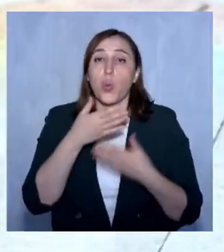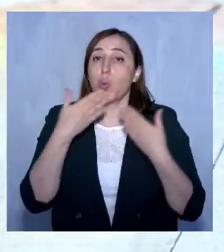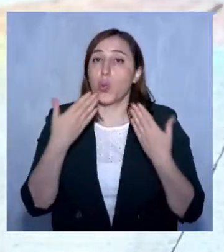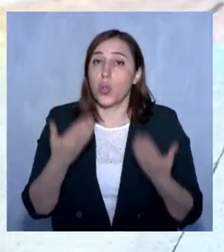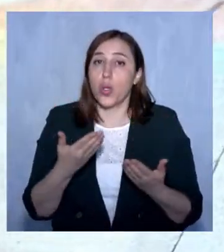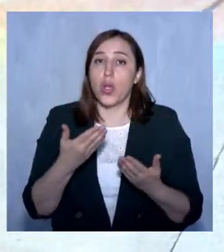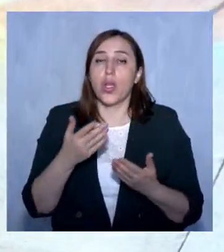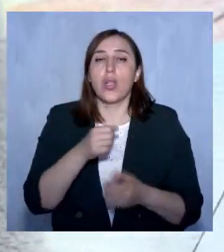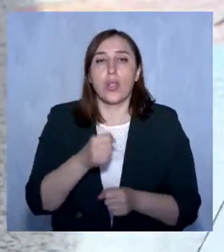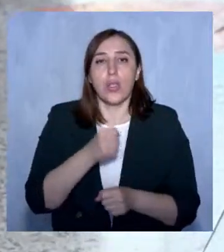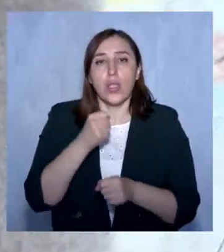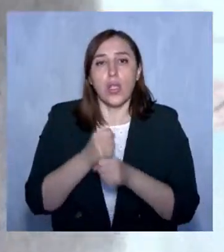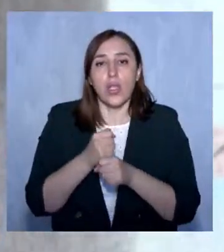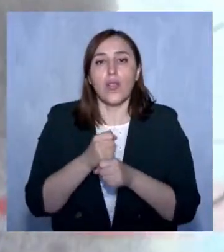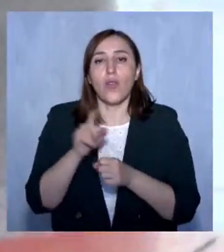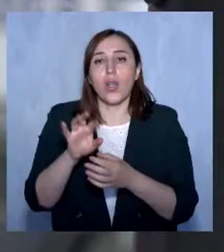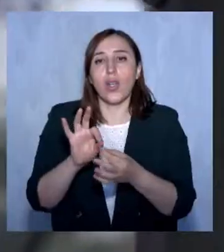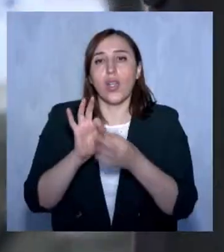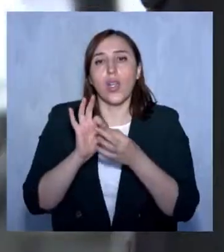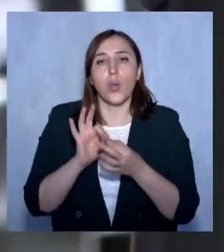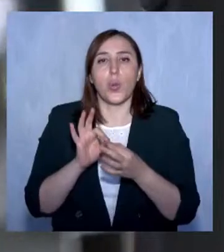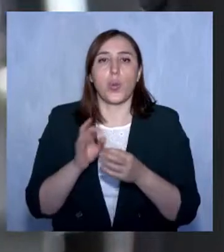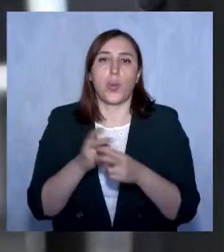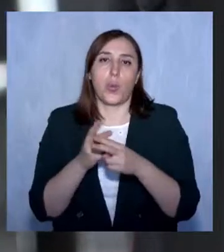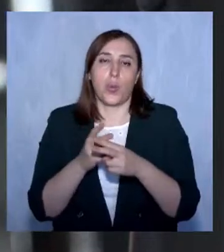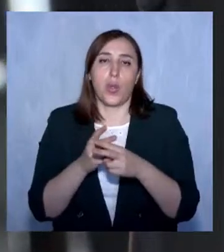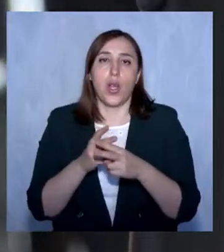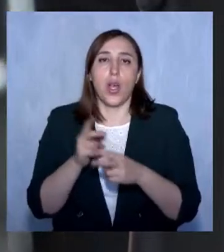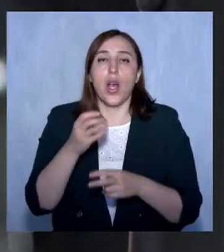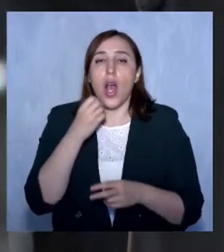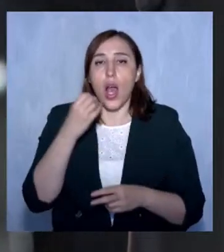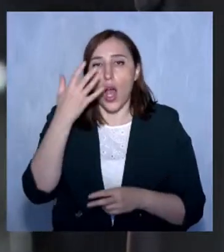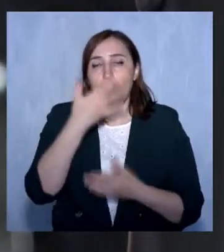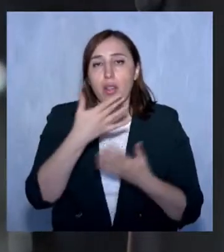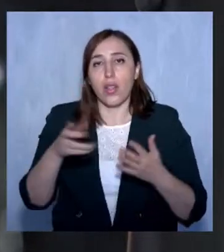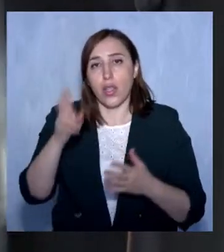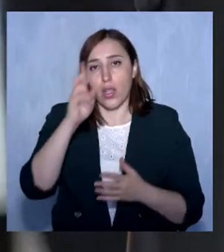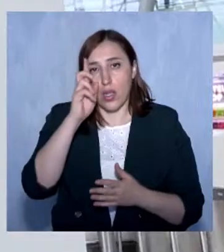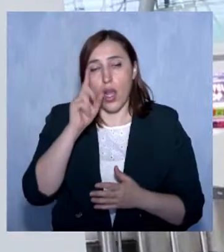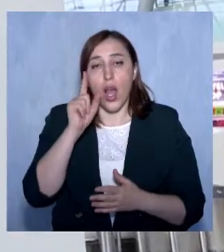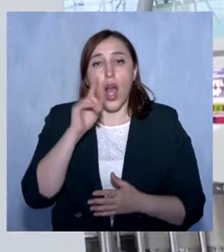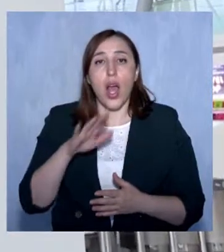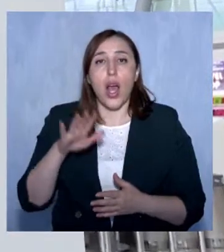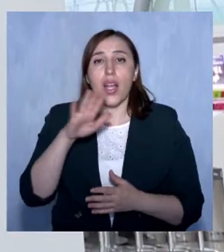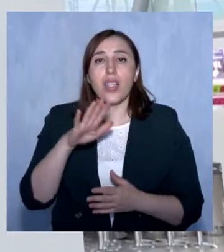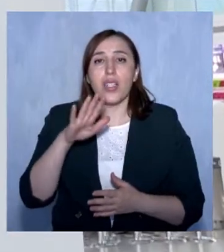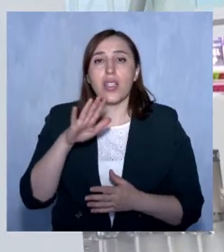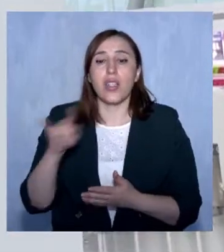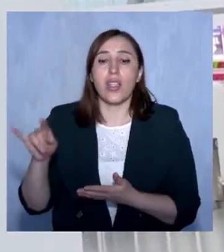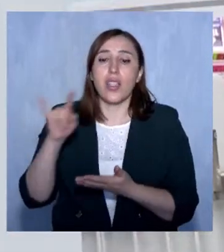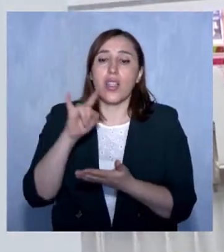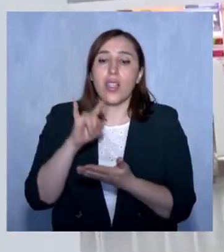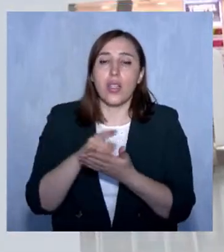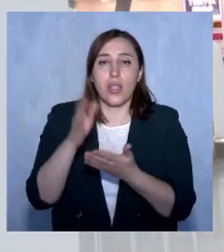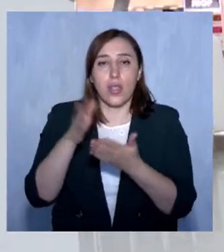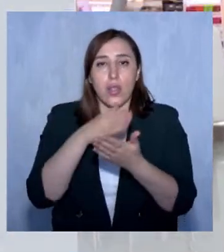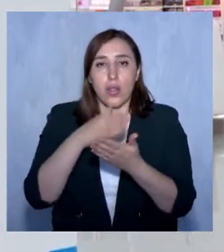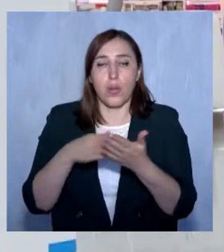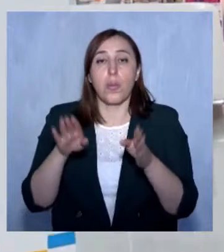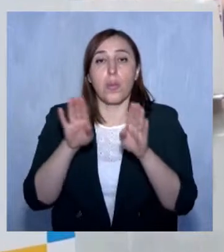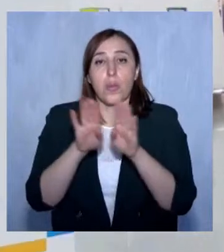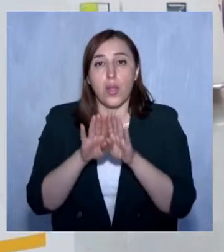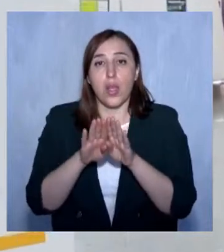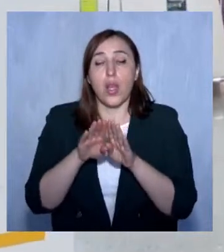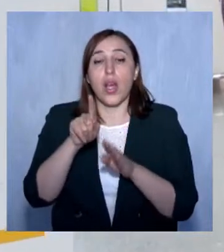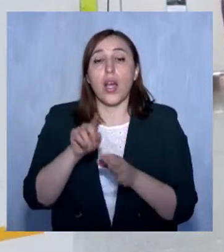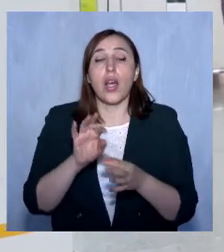կիրարվում դրա ներթապանցումը կան խարգելելու նպատակով։ Ավրիկյան միշարկ երկրներից Հայաստան մուտքը սահմանը պագվել է։ Այս շտամը